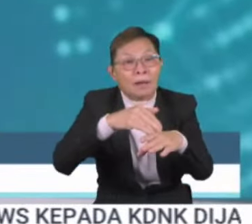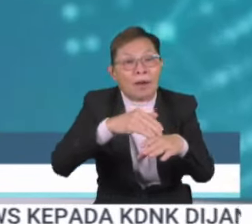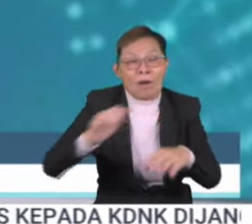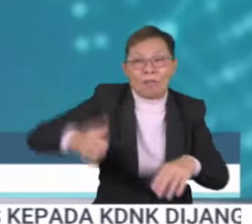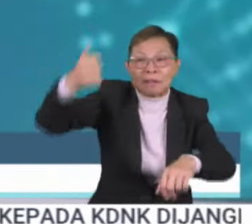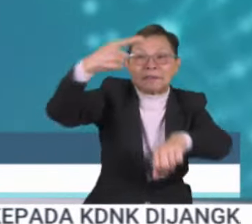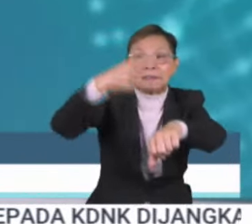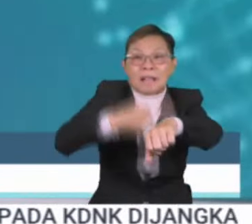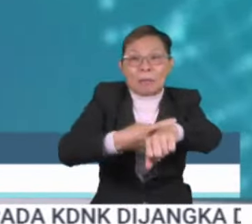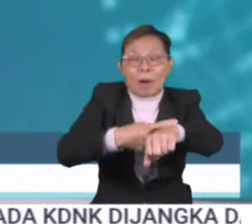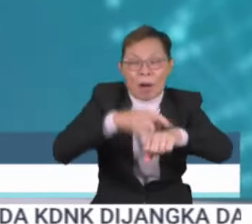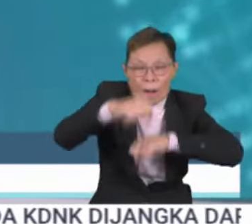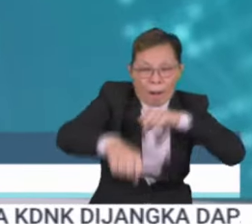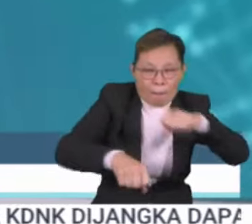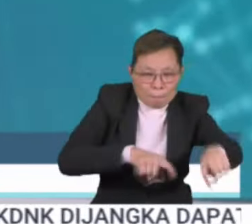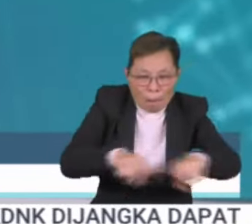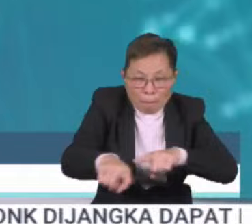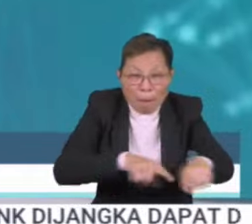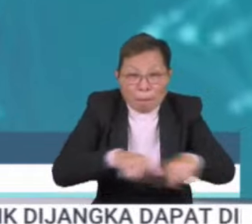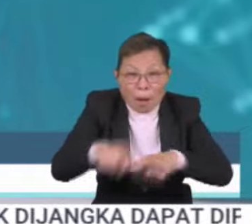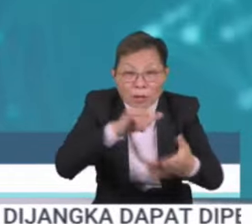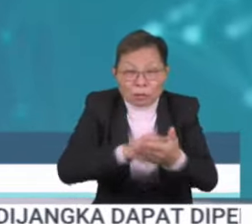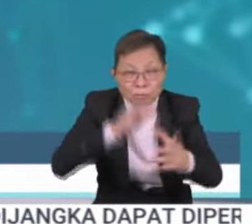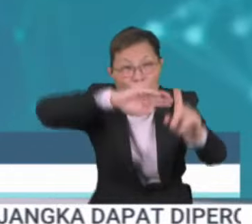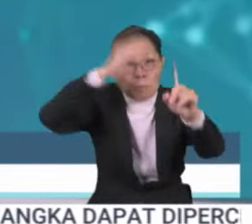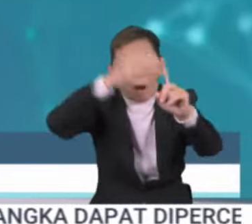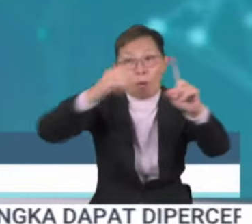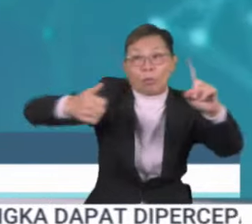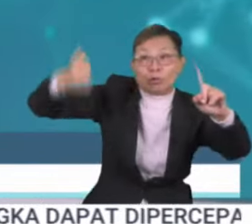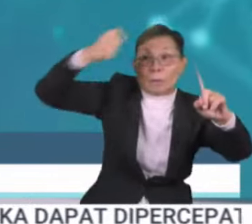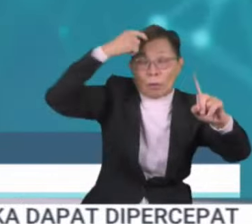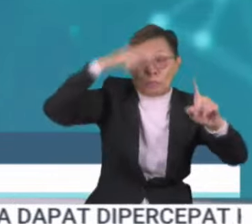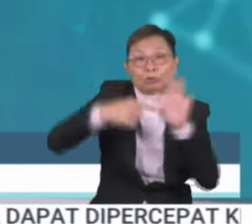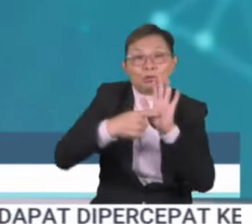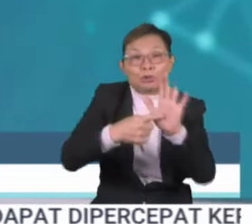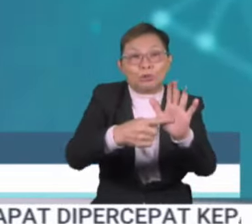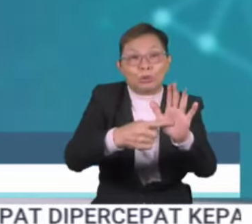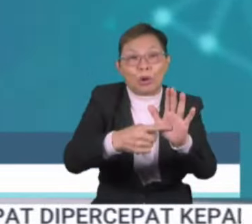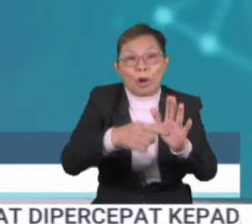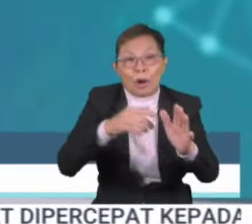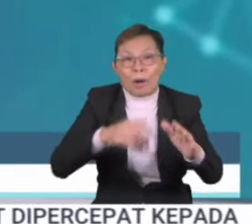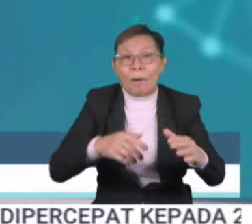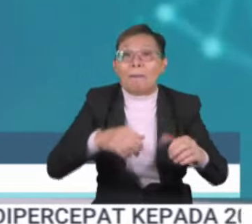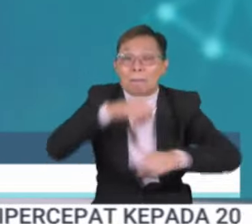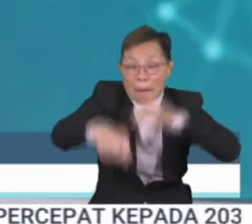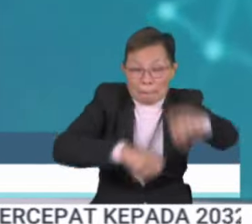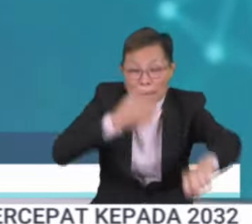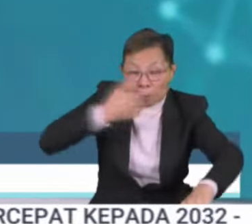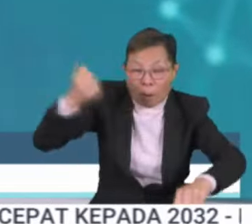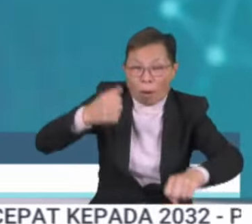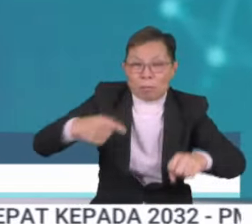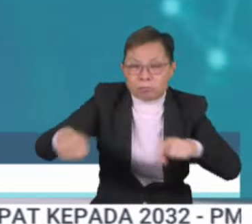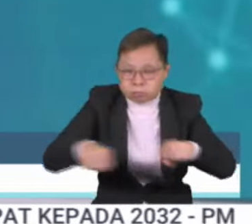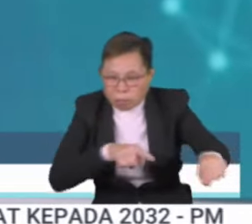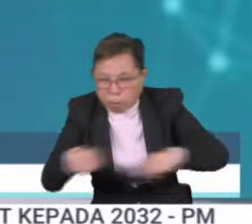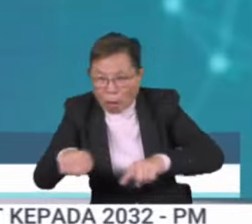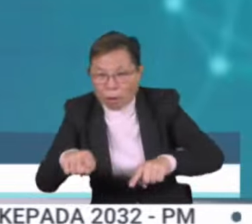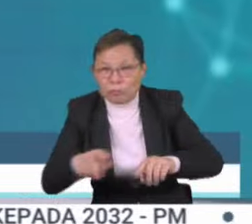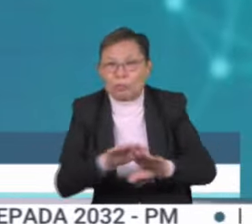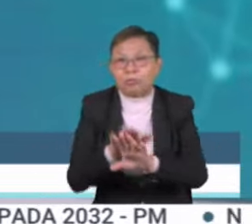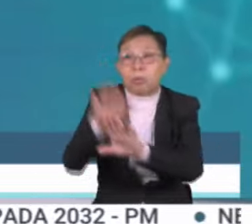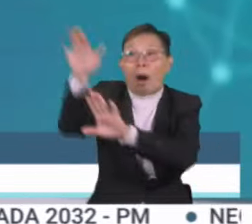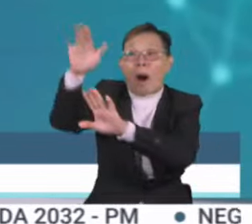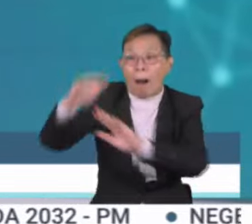penampilan sulungnya dalam perlumbaan tersebut. Sasaran utama beliau untuk mempamerkan aksi terbaik dalam saingan di zon